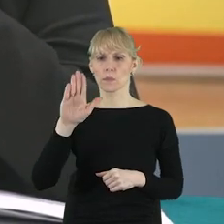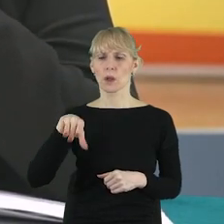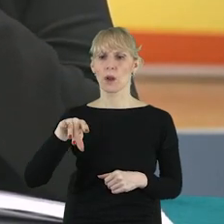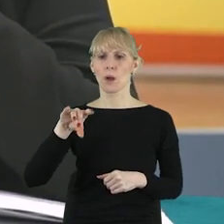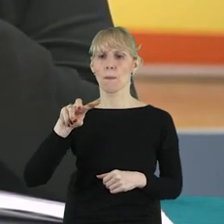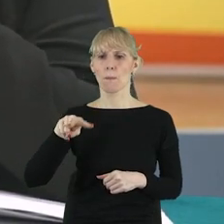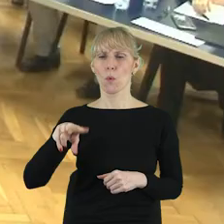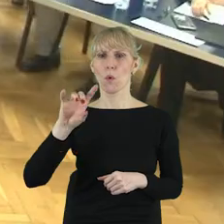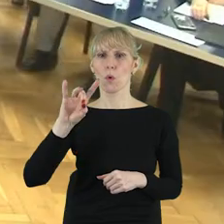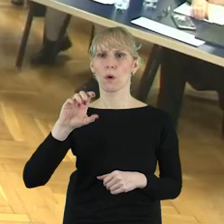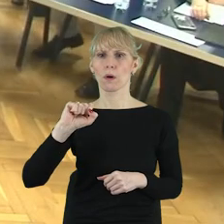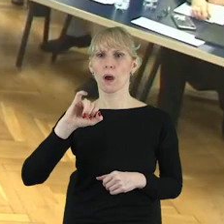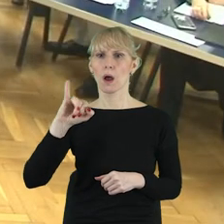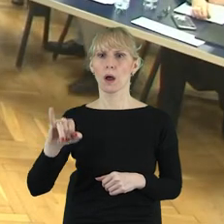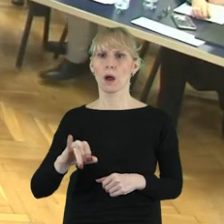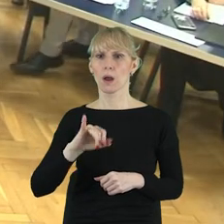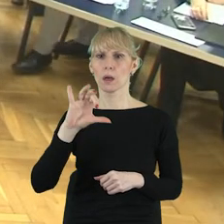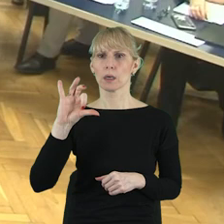bardzo, pan radny Marcin Bugajski.